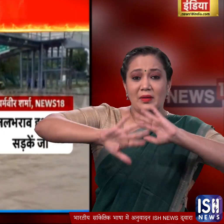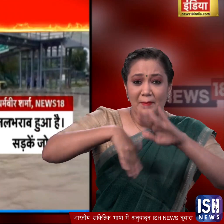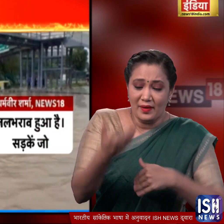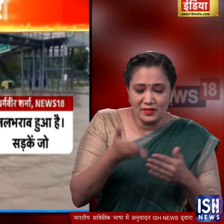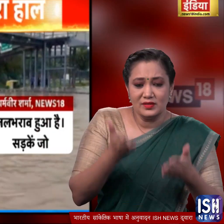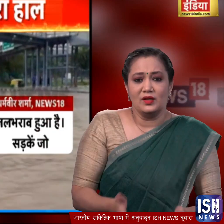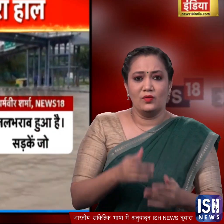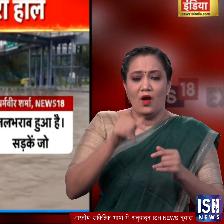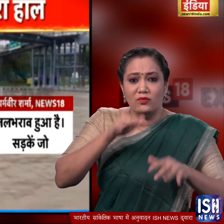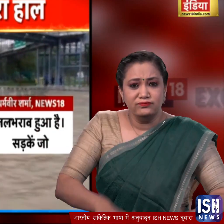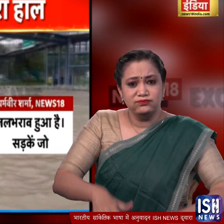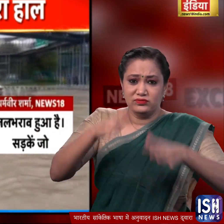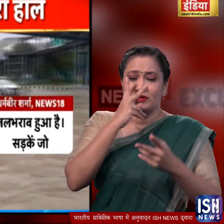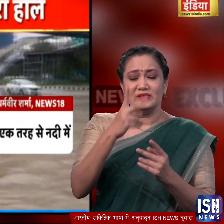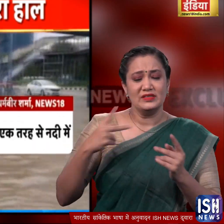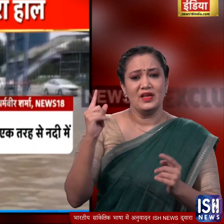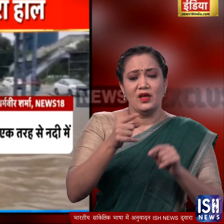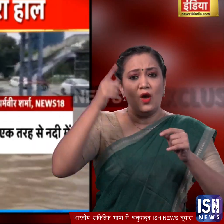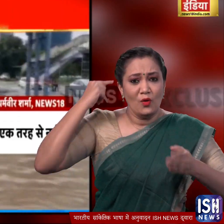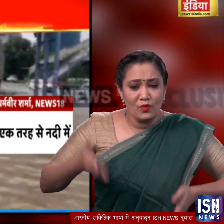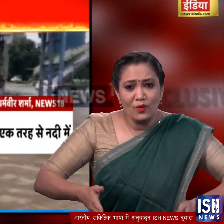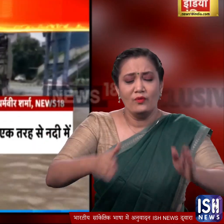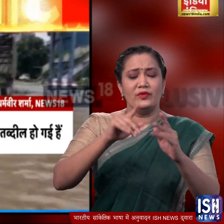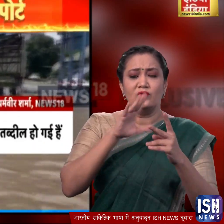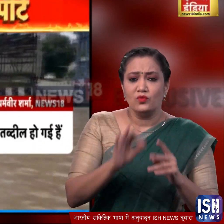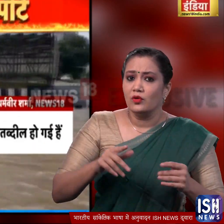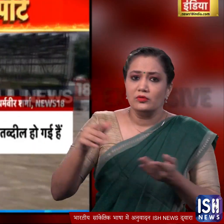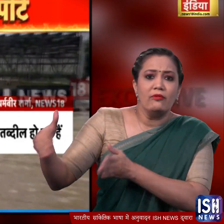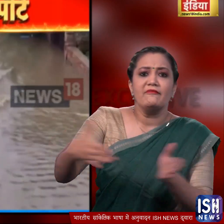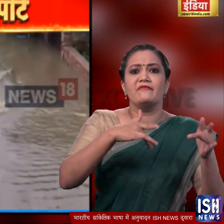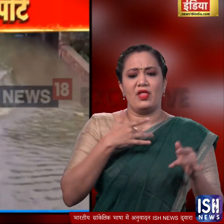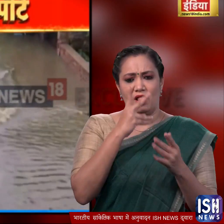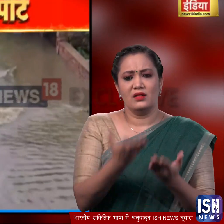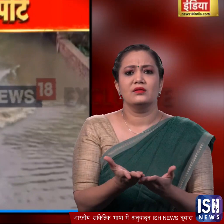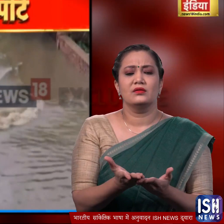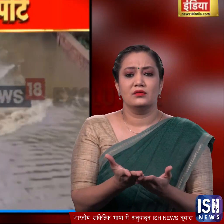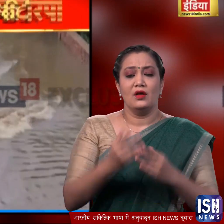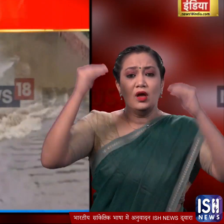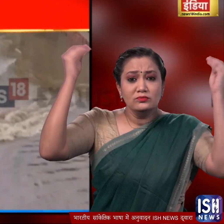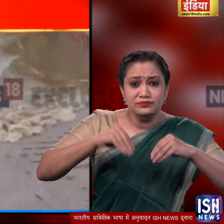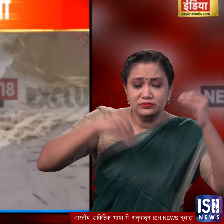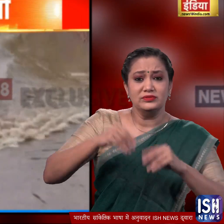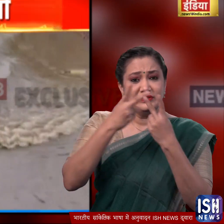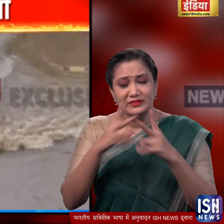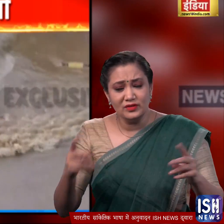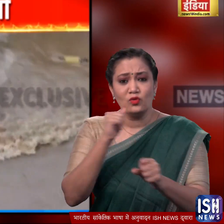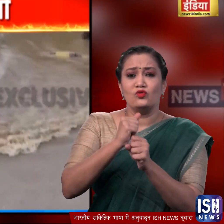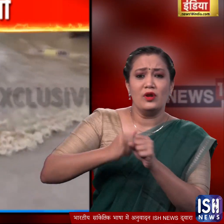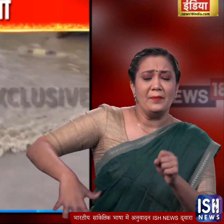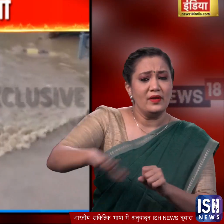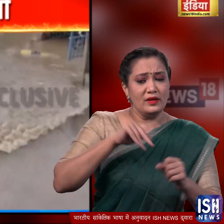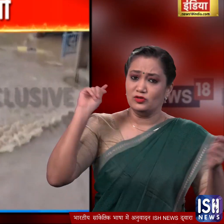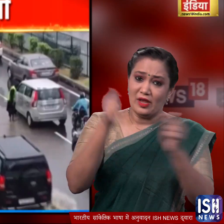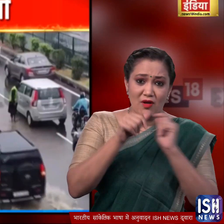तरह से जो जलभराव है वो हुआ है। सड़कें जो हैं वो एक तरह से नदी में तब्दील हो गई हैं। आसमान से आई मुसीबत ने गुरुग्राम को तो